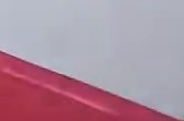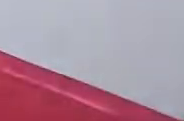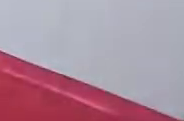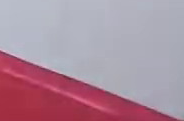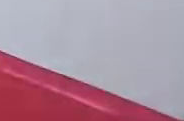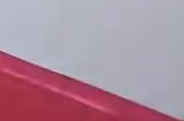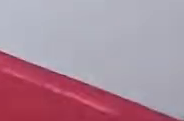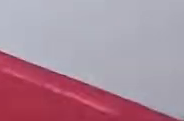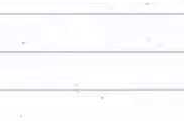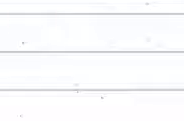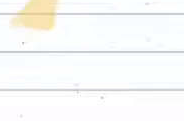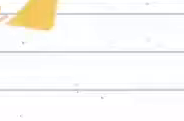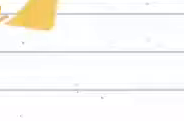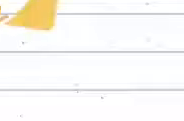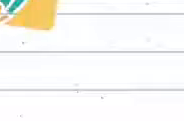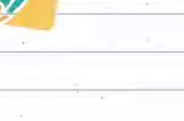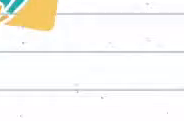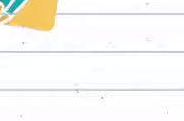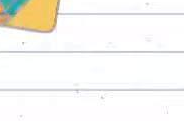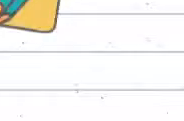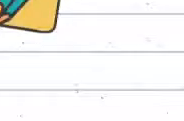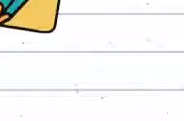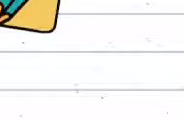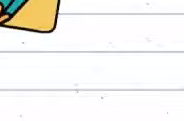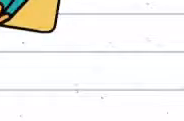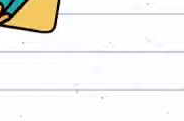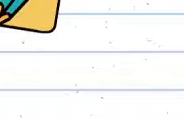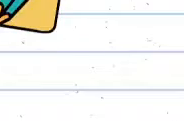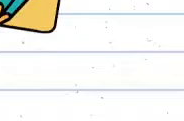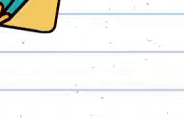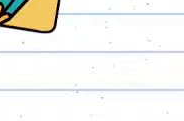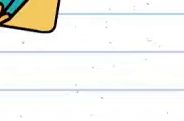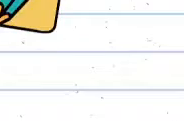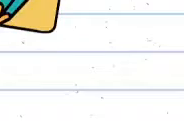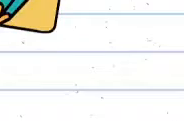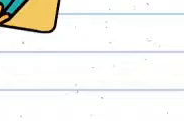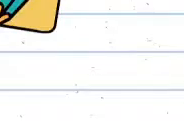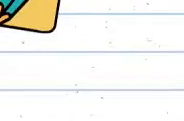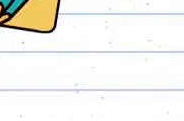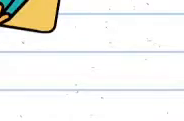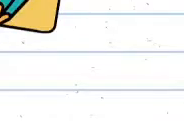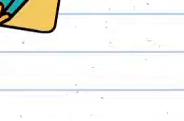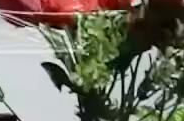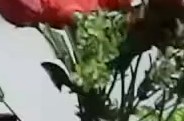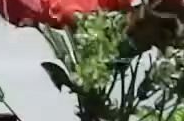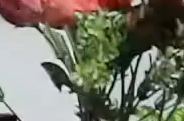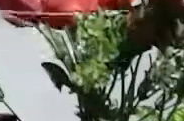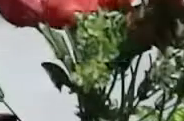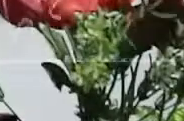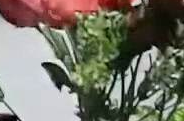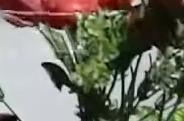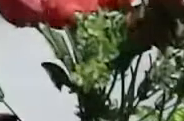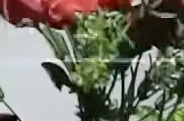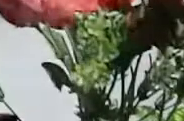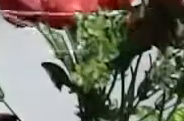Yo Yo pas sebelum kita mulai pembelajaran mandi kita berdoa terlebih dahulu